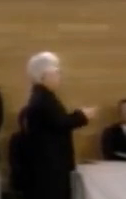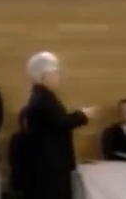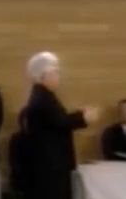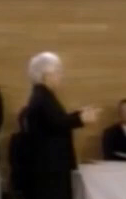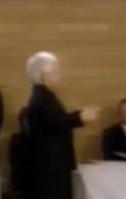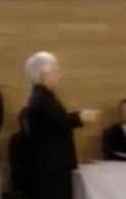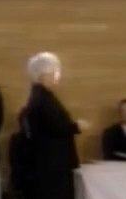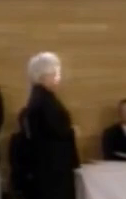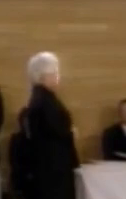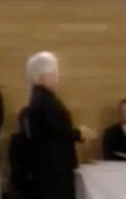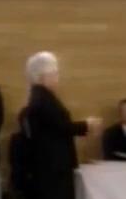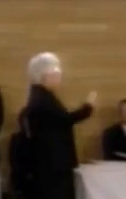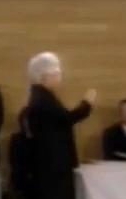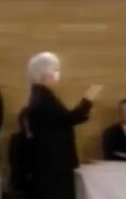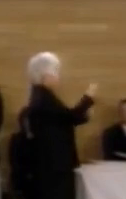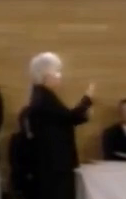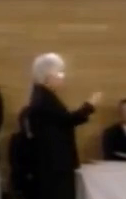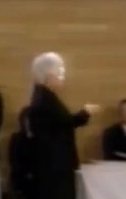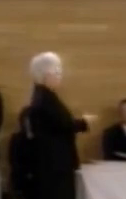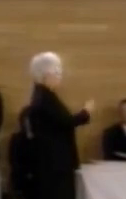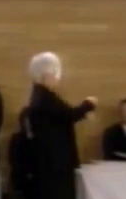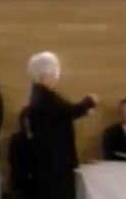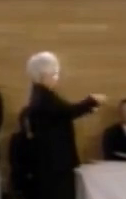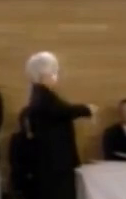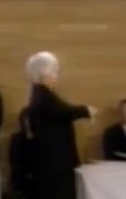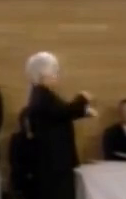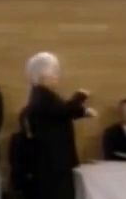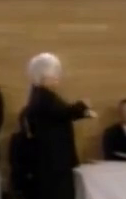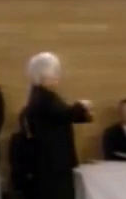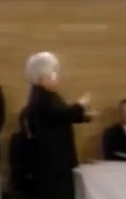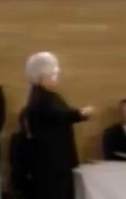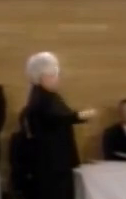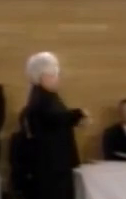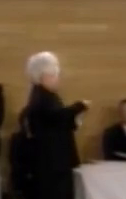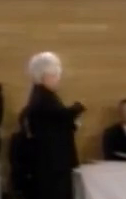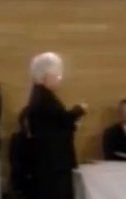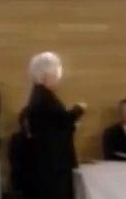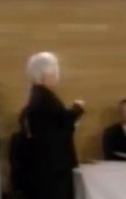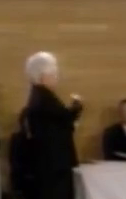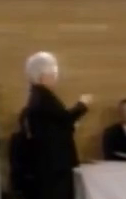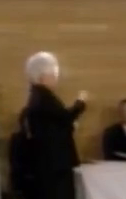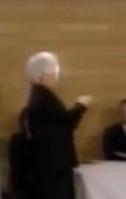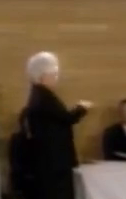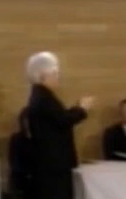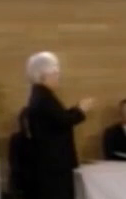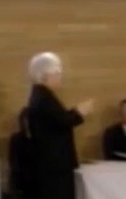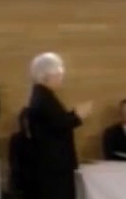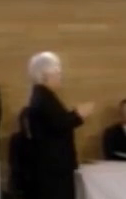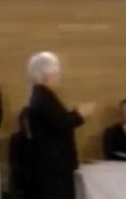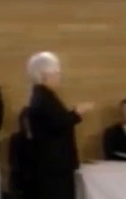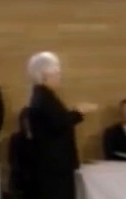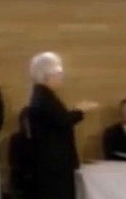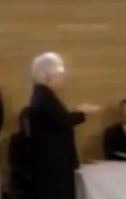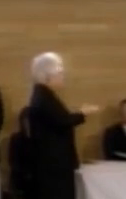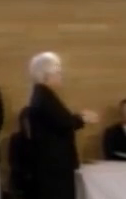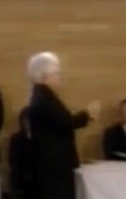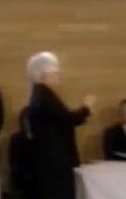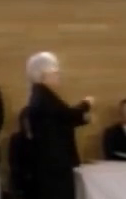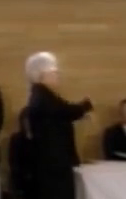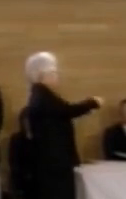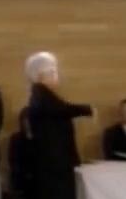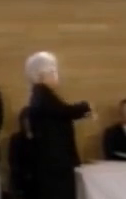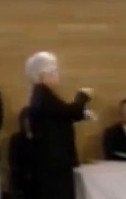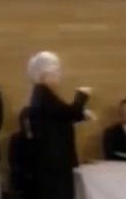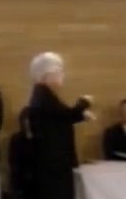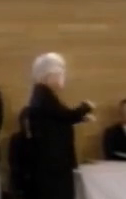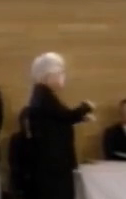町総合計画に引き継がれた大槌町東日本大震災津波復興計画に基